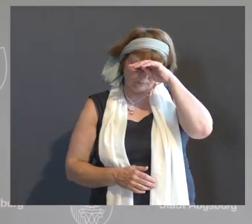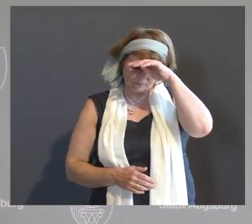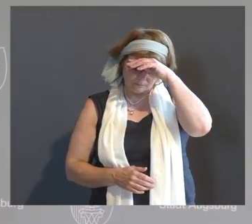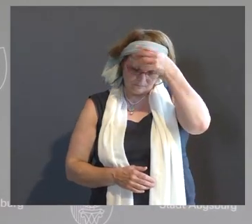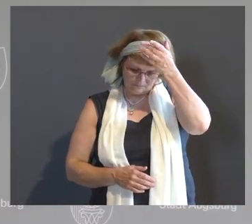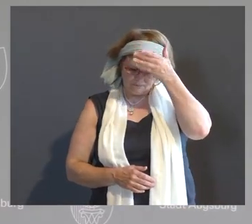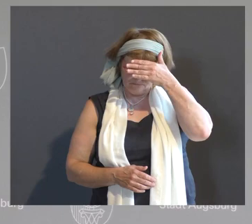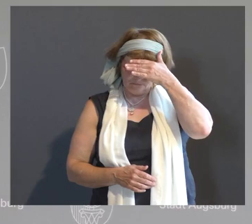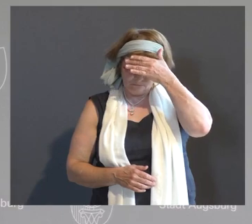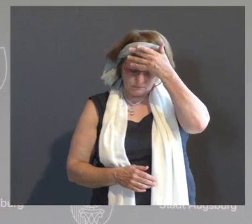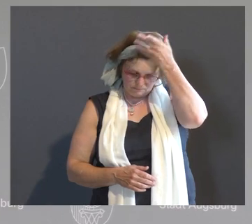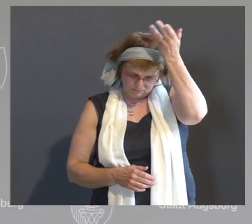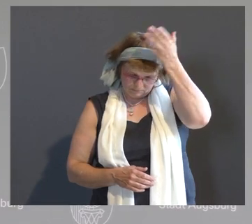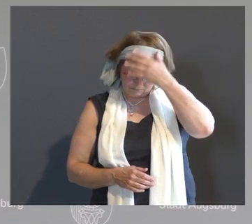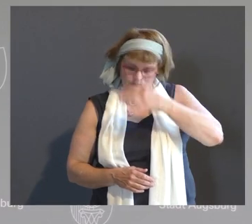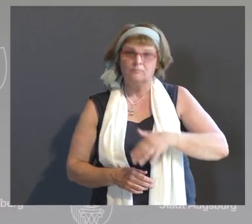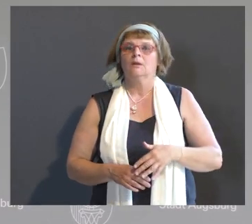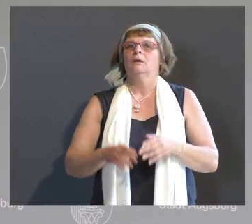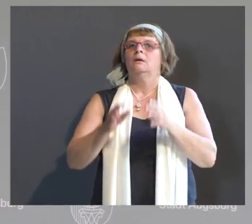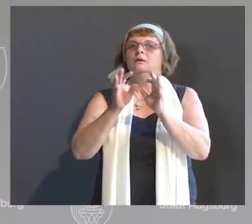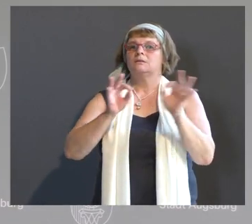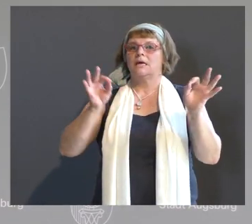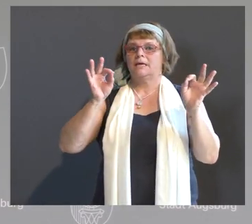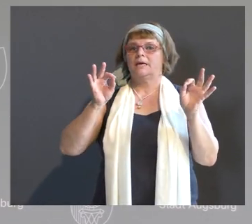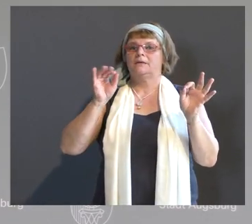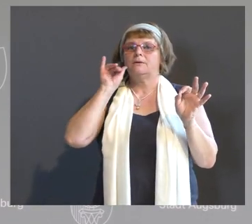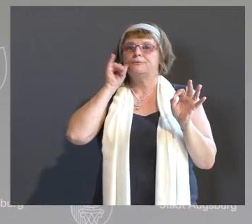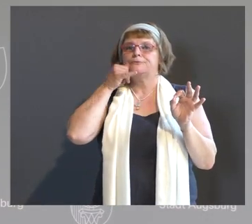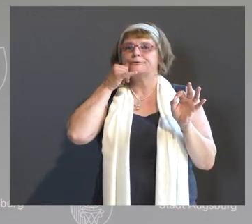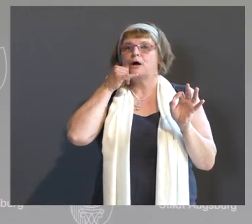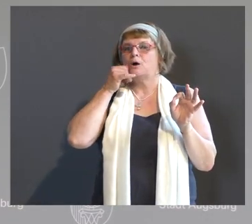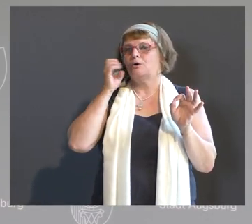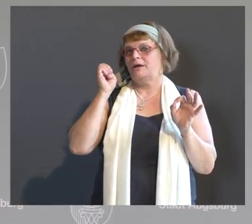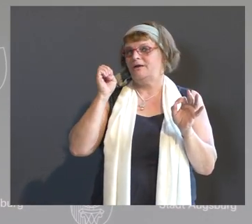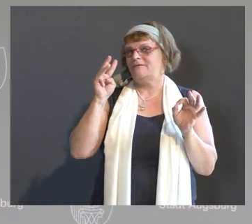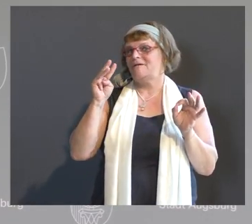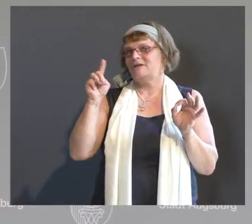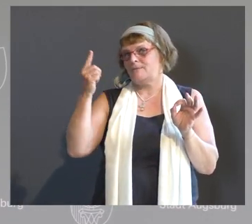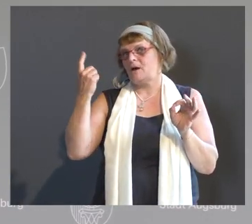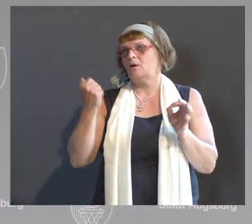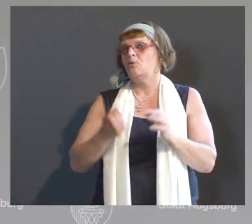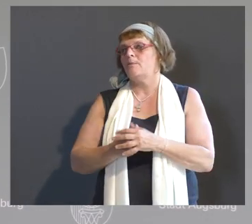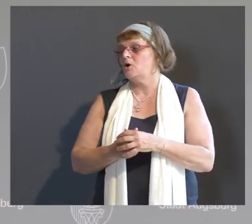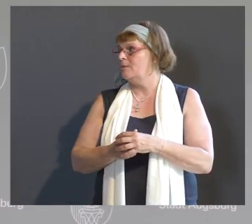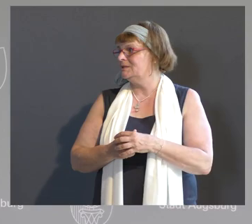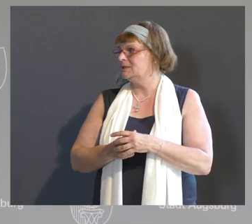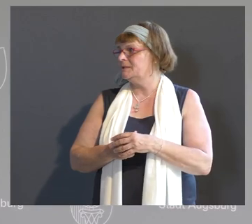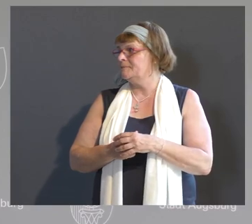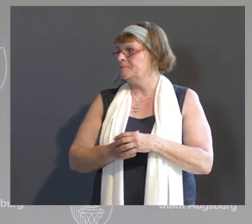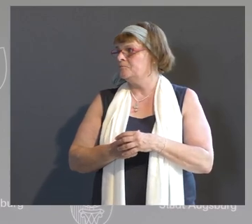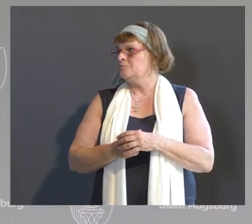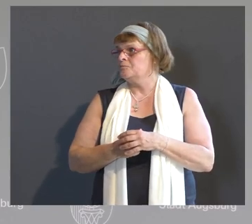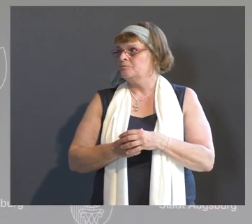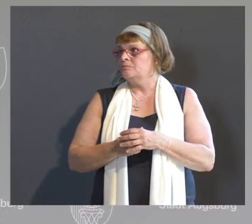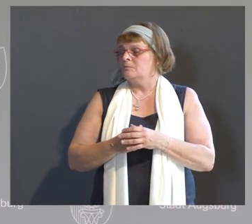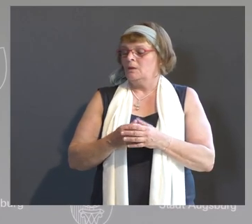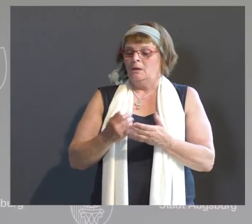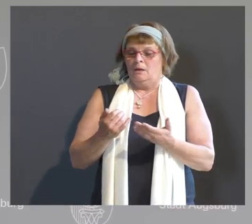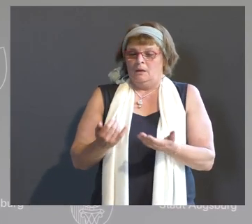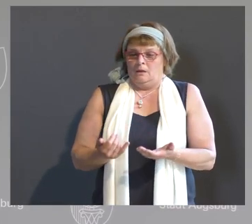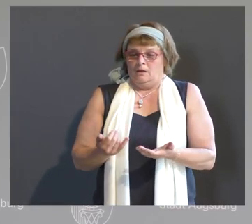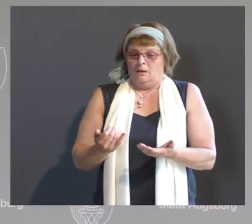Ja, sehr geehrte Frau Oberbürgermeisterin, sehr geehrte Damen und Herren, ich stehe hier als der Dienststellenleiter der PE Augsburg Mitte,